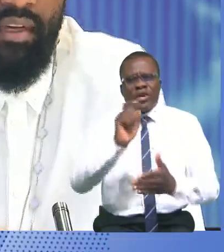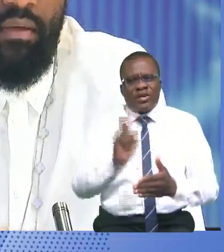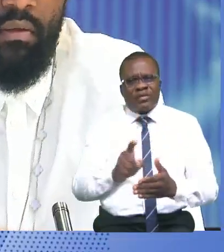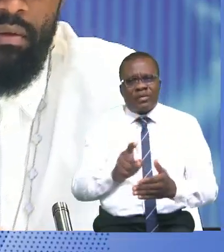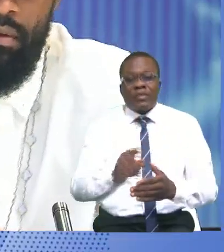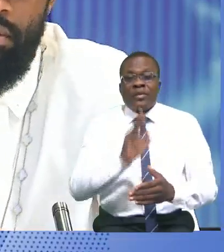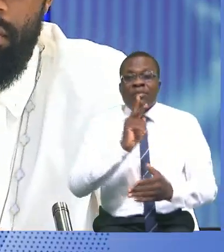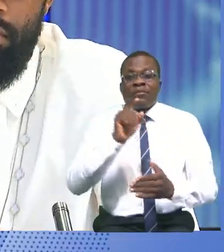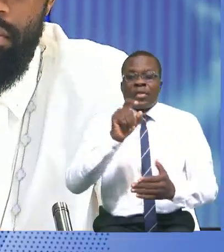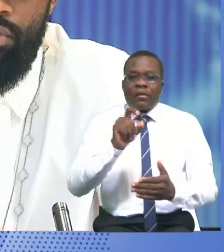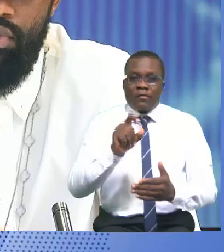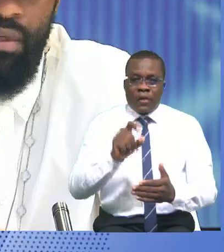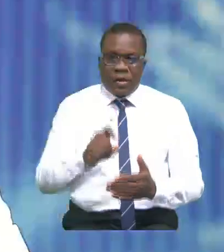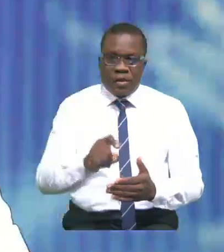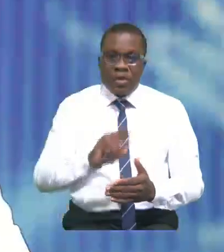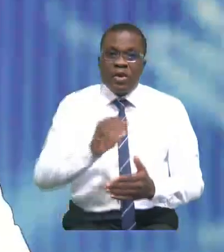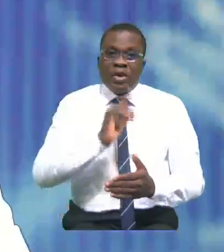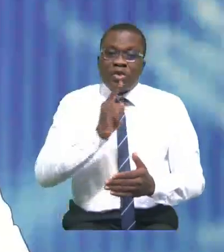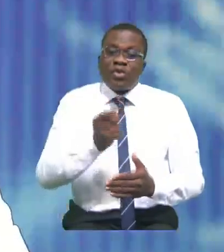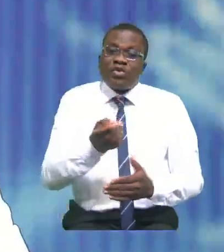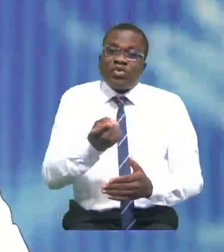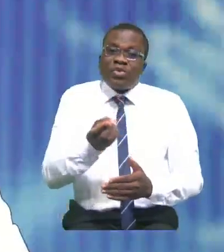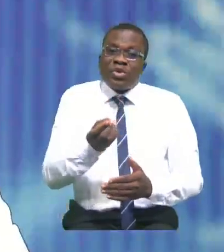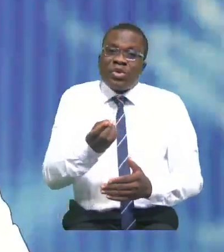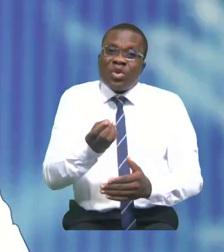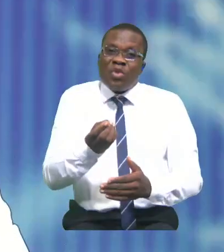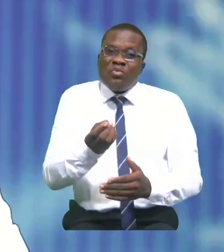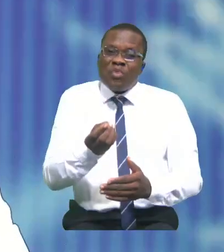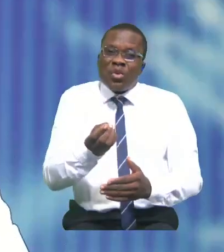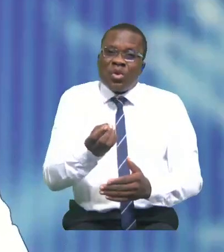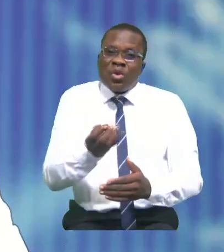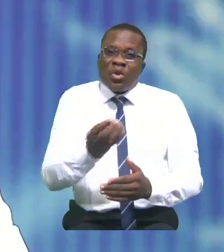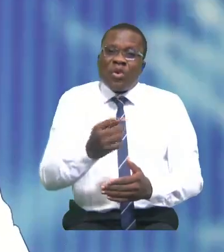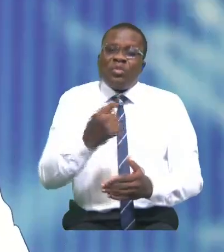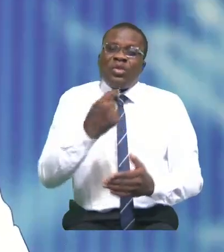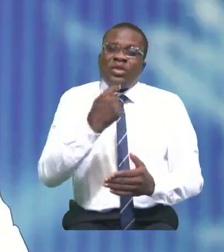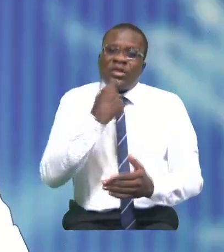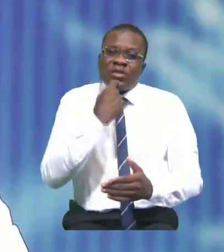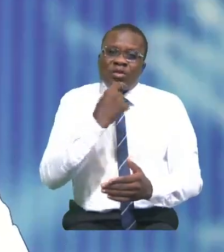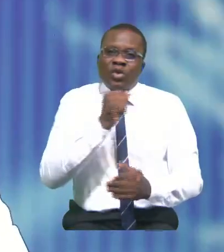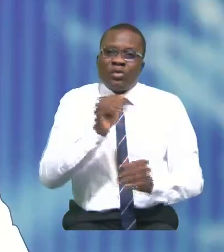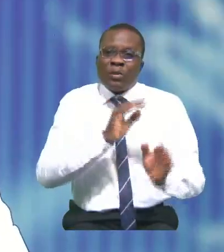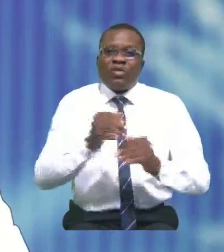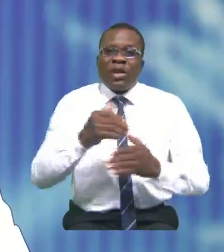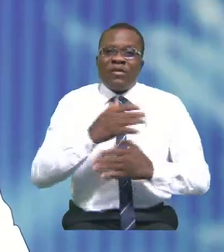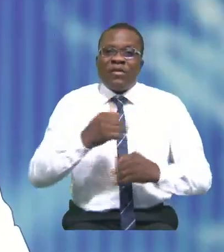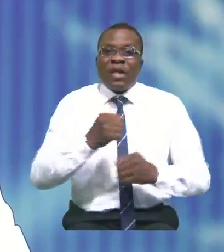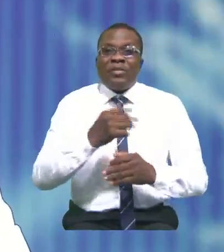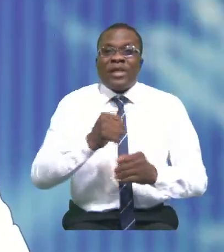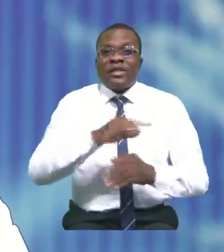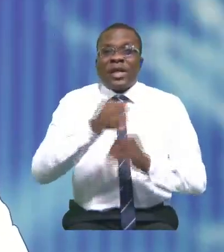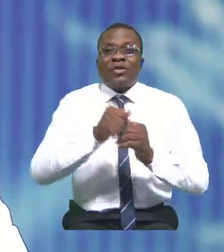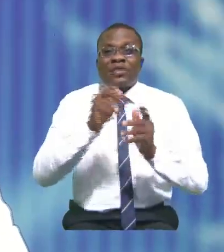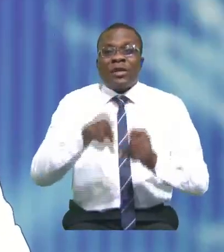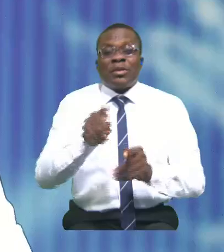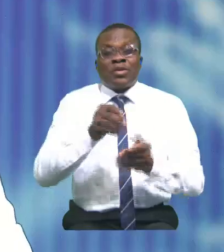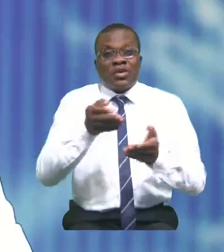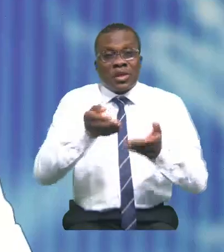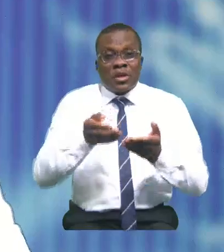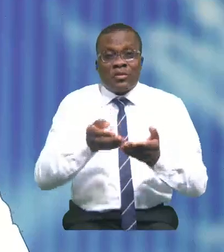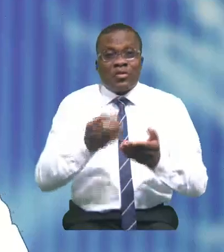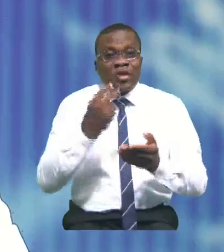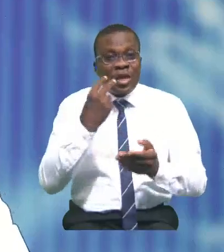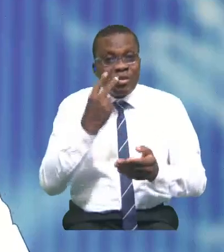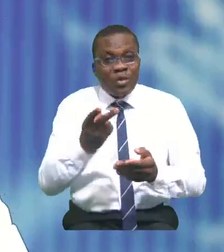que je suis un peu je suis un peu déçu de ne pas pouvoir faire plaisir à toutes les personnes qui voulaient me voir